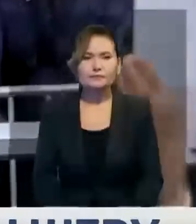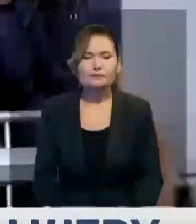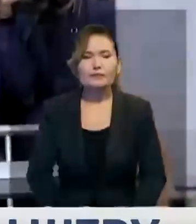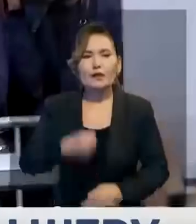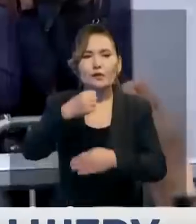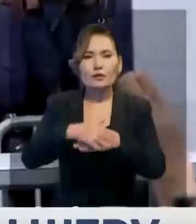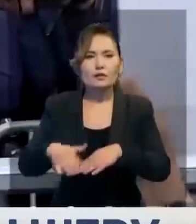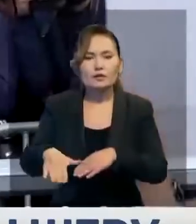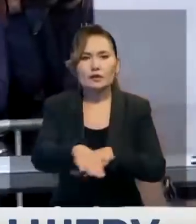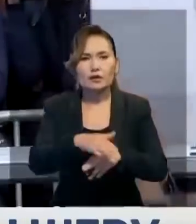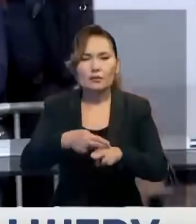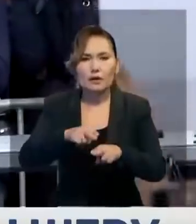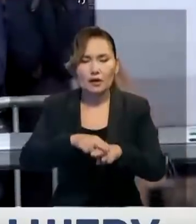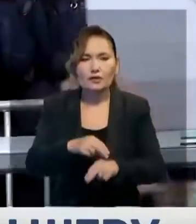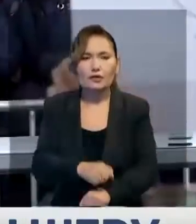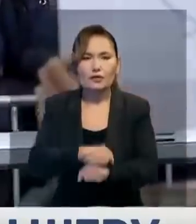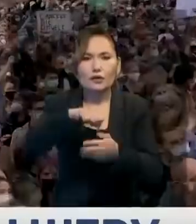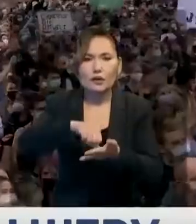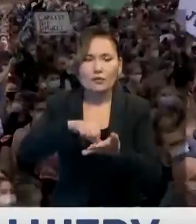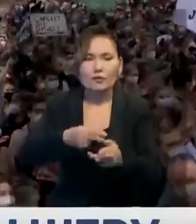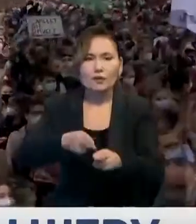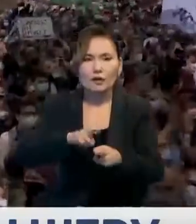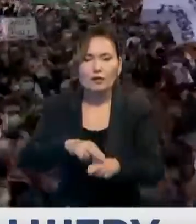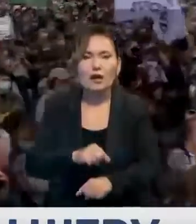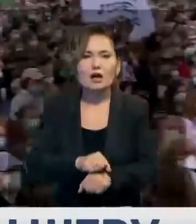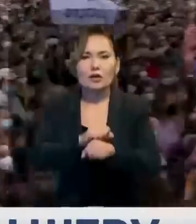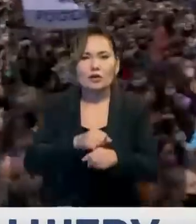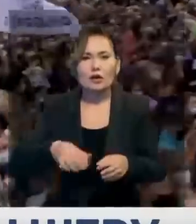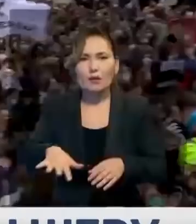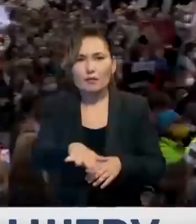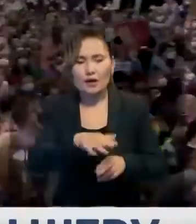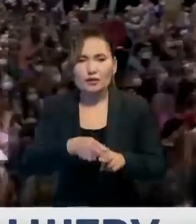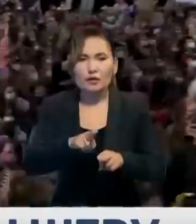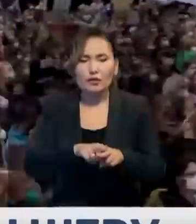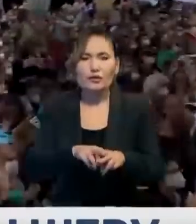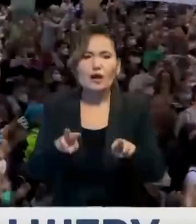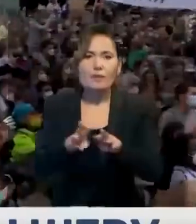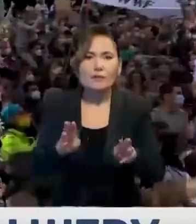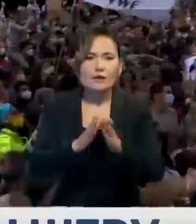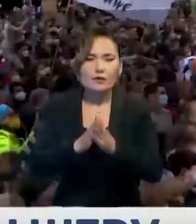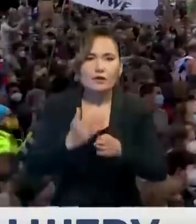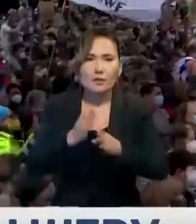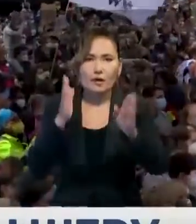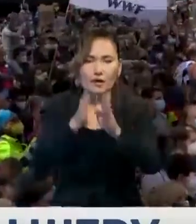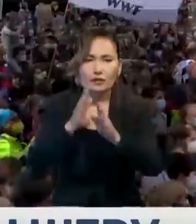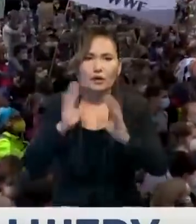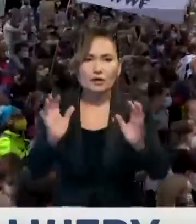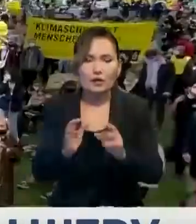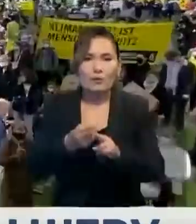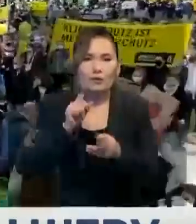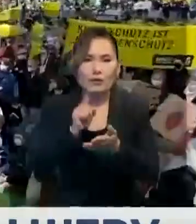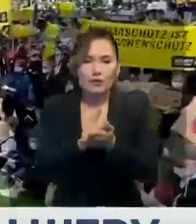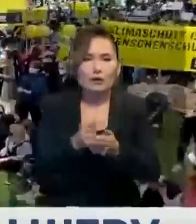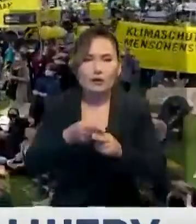орталық көшелерімен жүруді жоспарлап отыр. Эко-белсенділер шеру Бундестагтың жаңа депутаттарын ғаламдық мәселеге назар аударып, тиісті